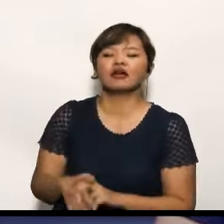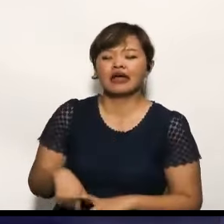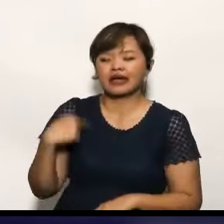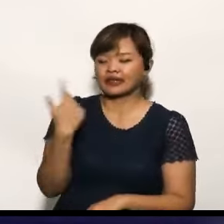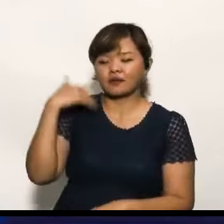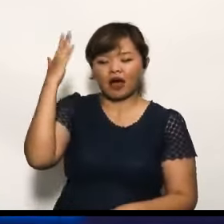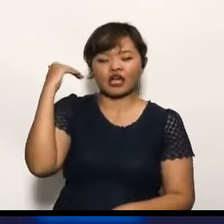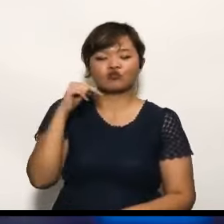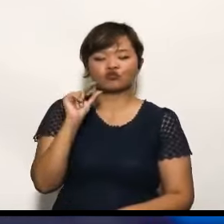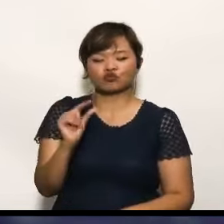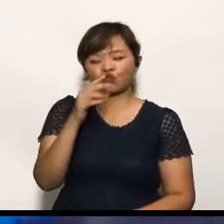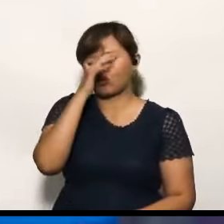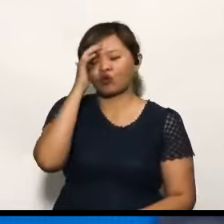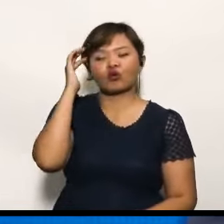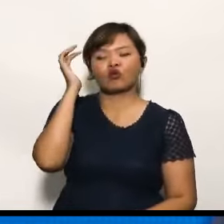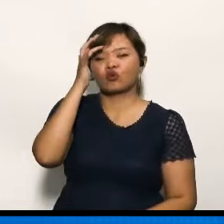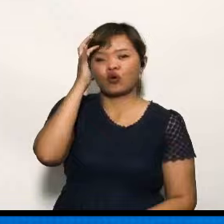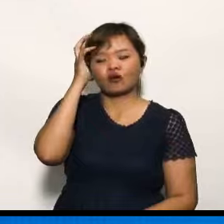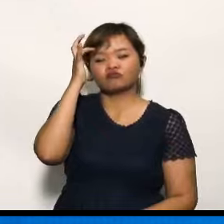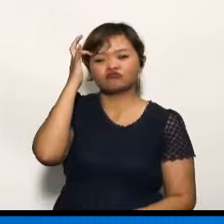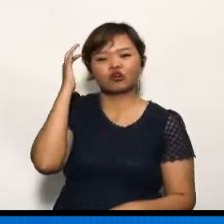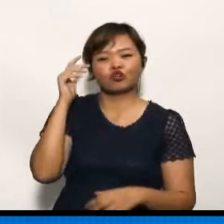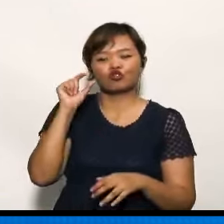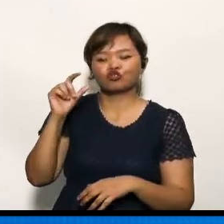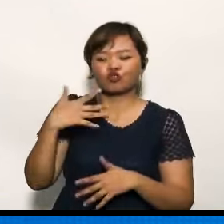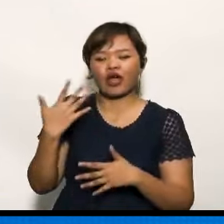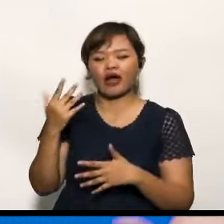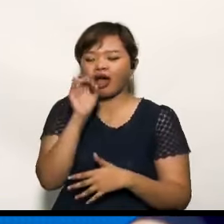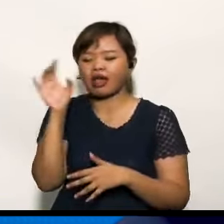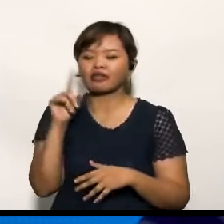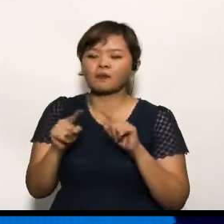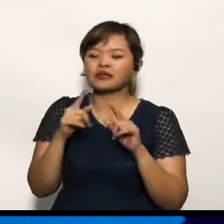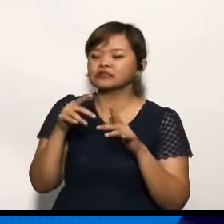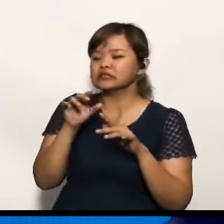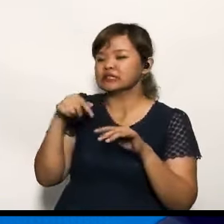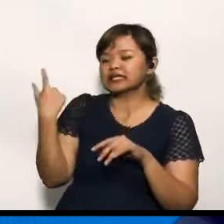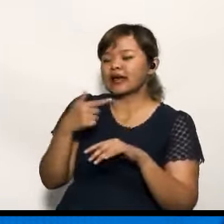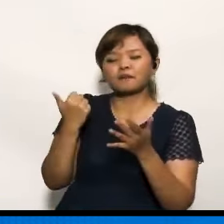fight other people's battle, tapi kita disuruh melayani mereka.